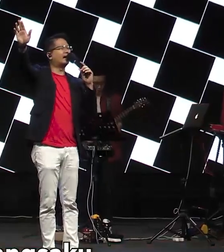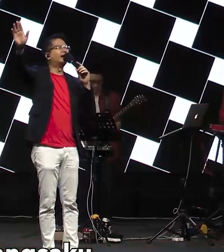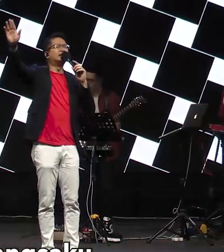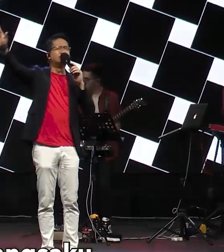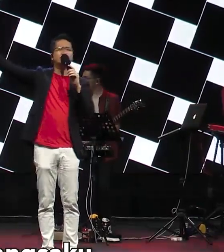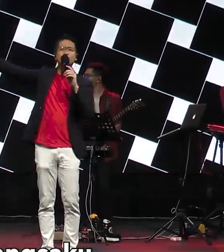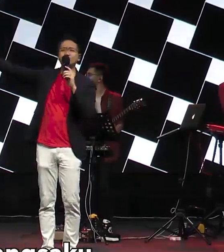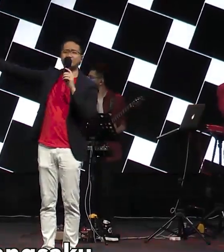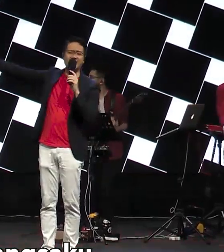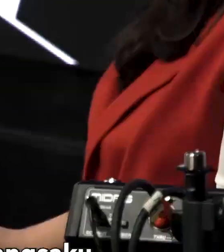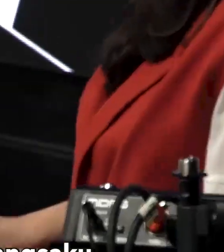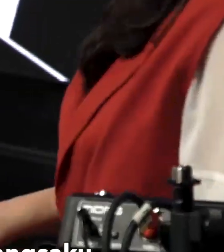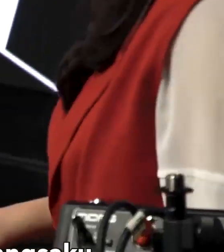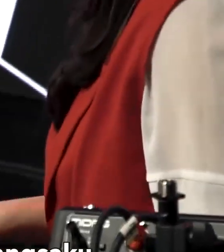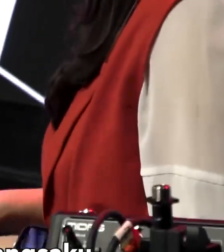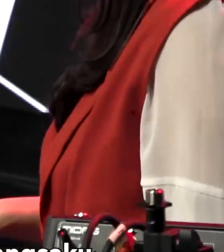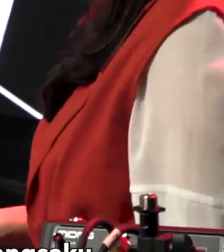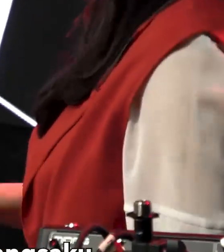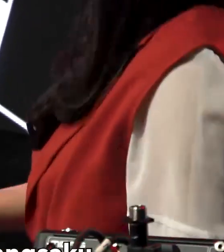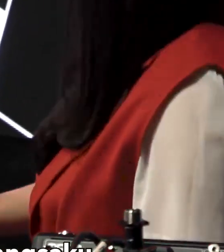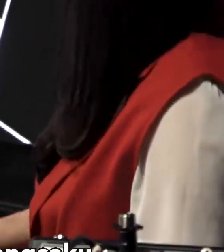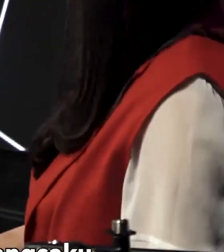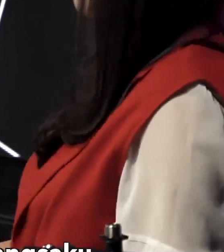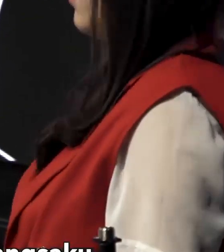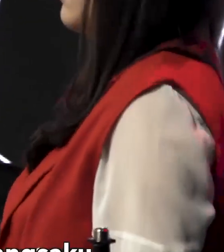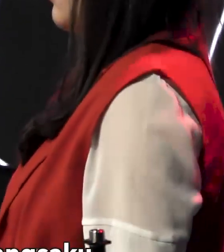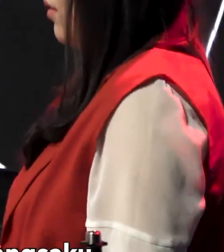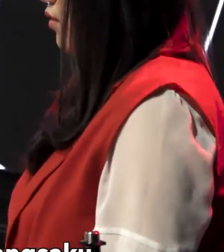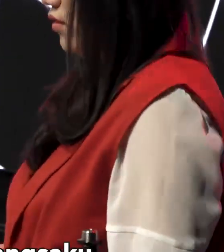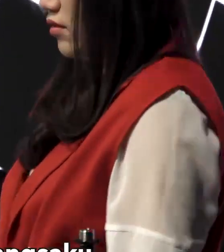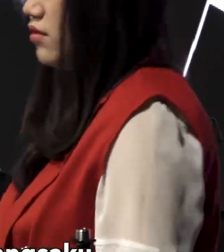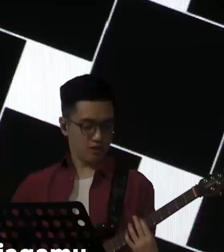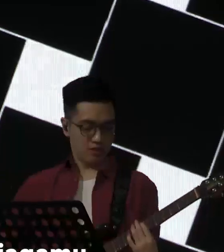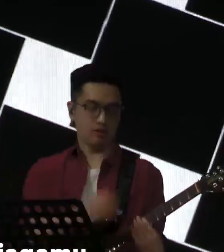engkau, nusa bangsaku.